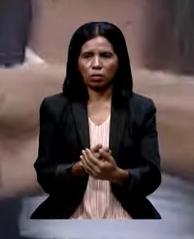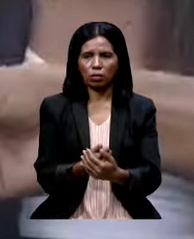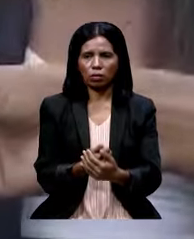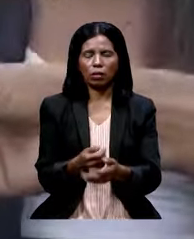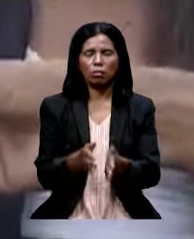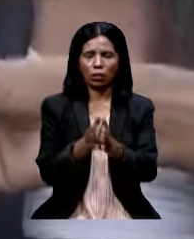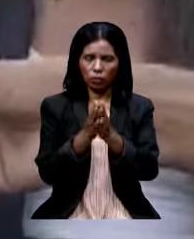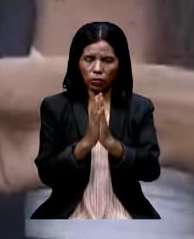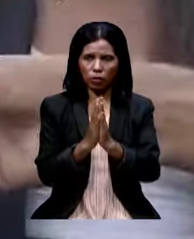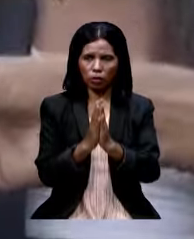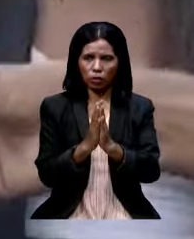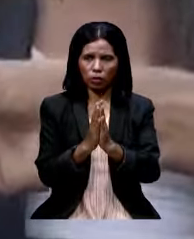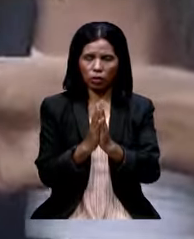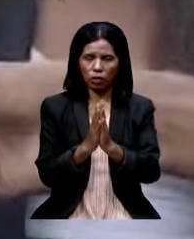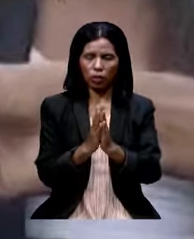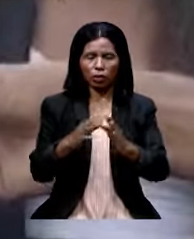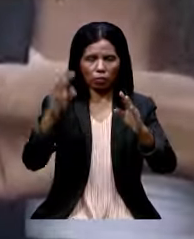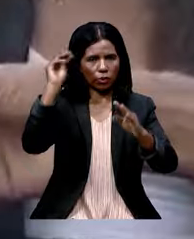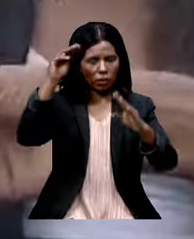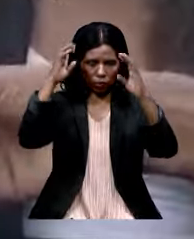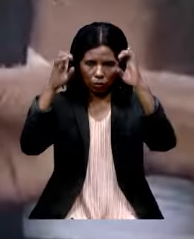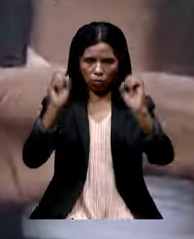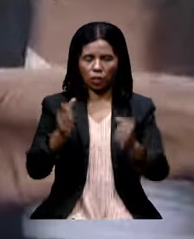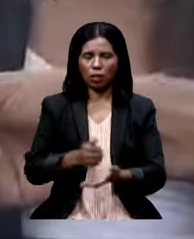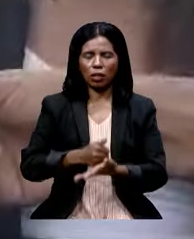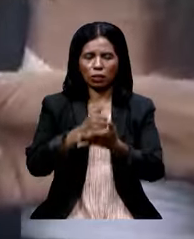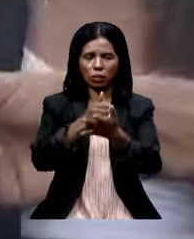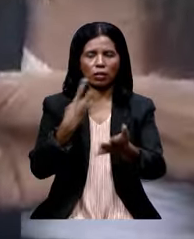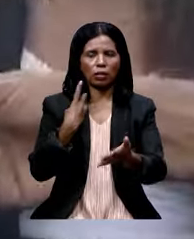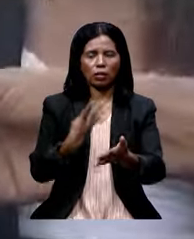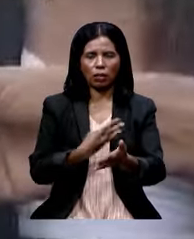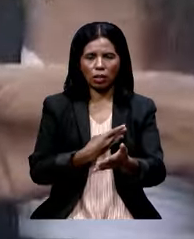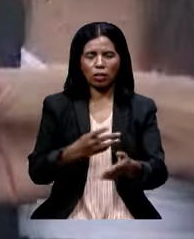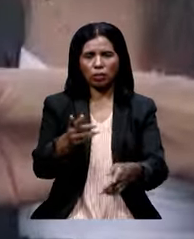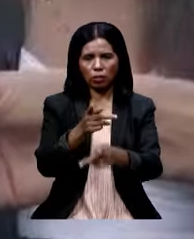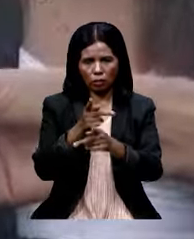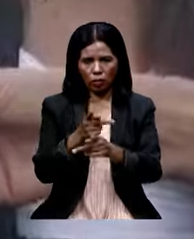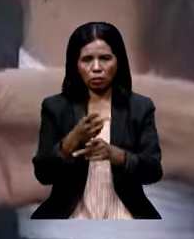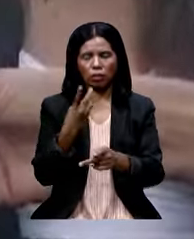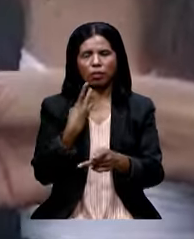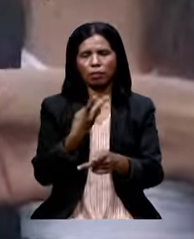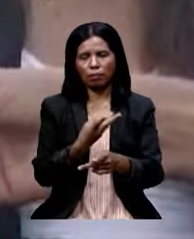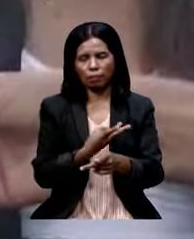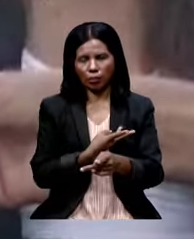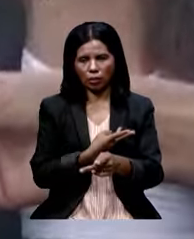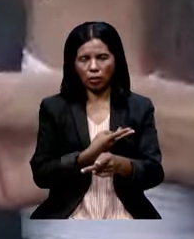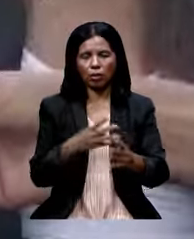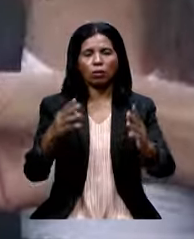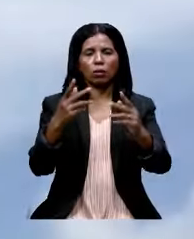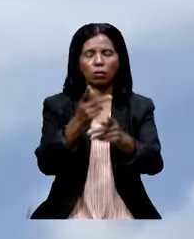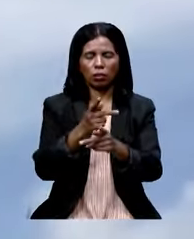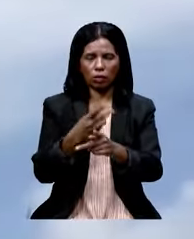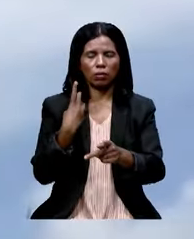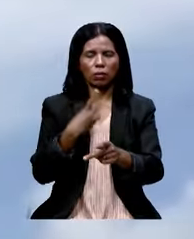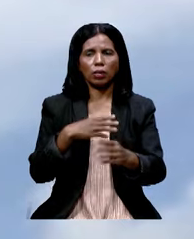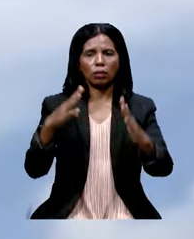ami khusus ba releva parte relevante atau nebe letau matan lili ba amnya umur atau nasigur amnya umur nebe makagora